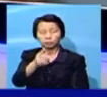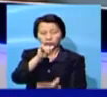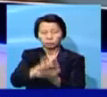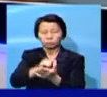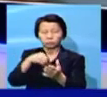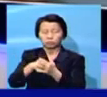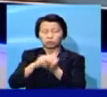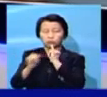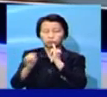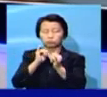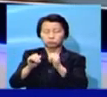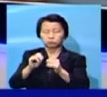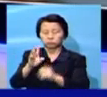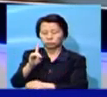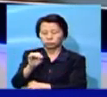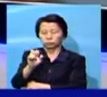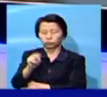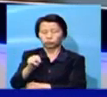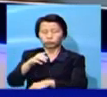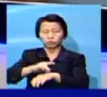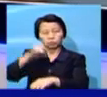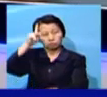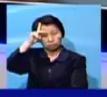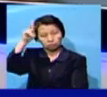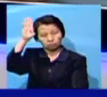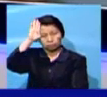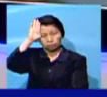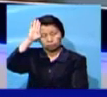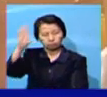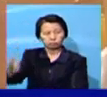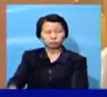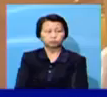itu dalam sidang dewan undangan Negeri di Kota